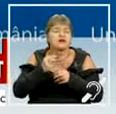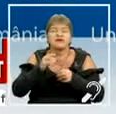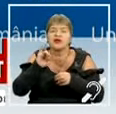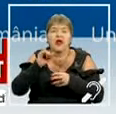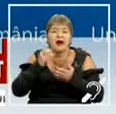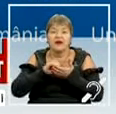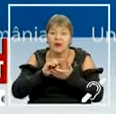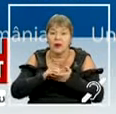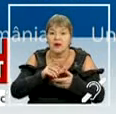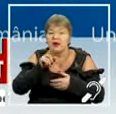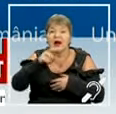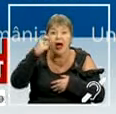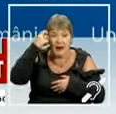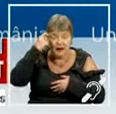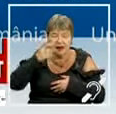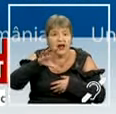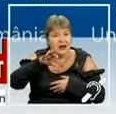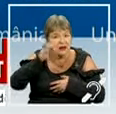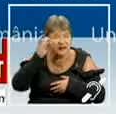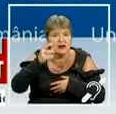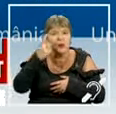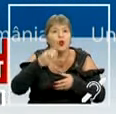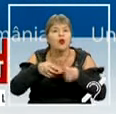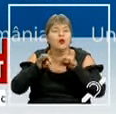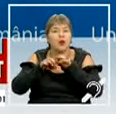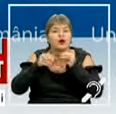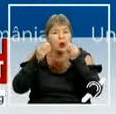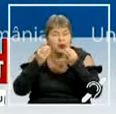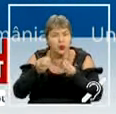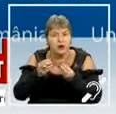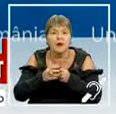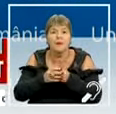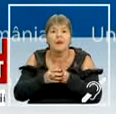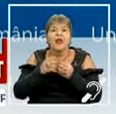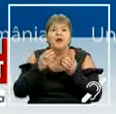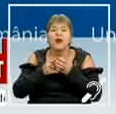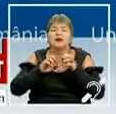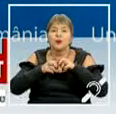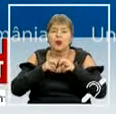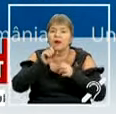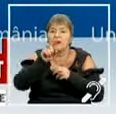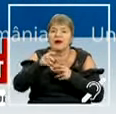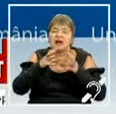și sunt optimist că vom găsi soluții pentru această problemă